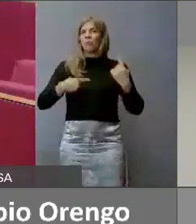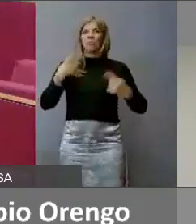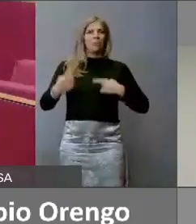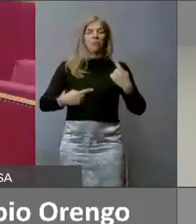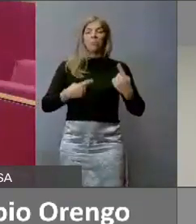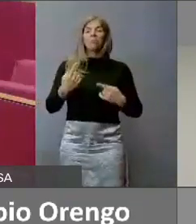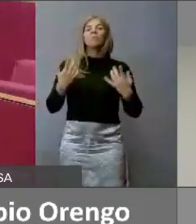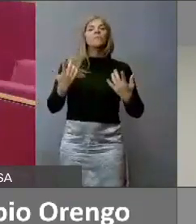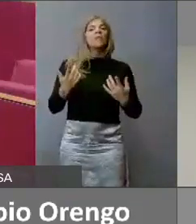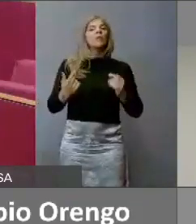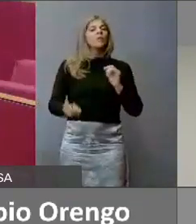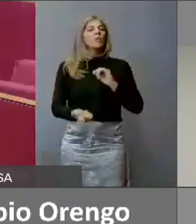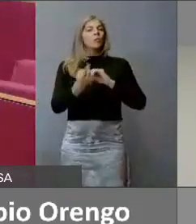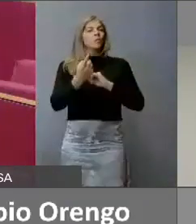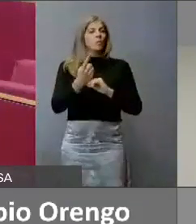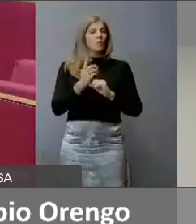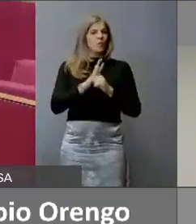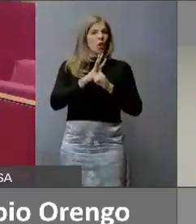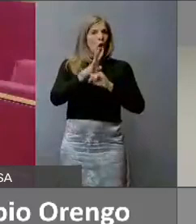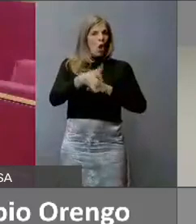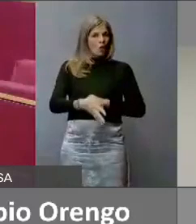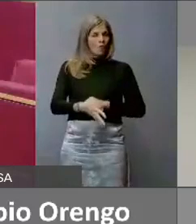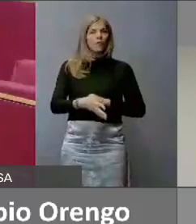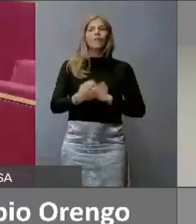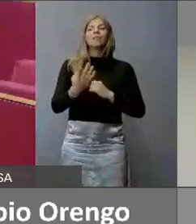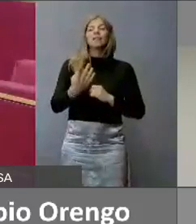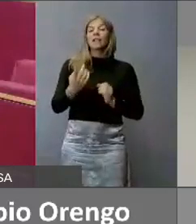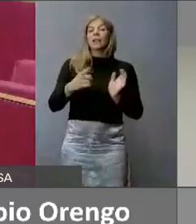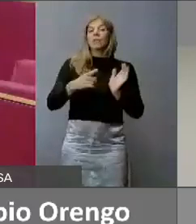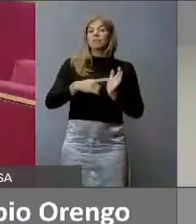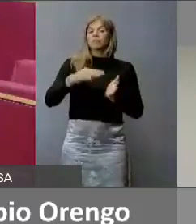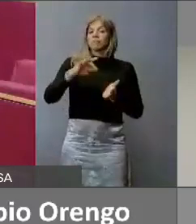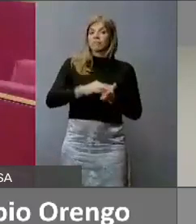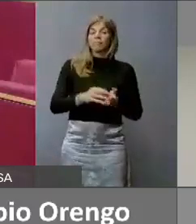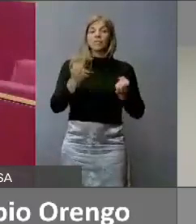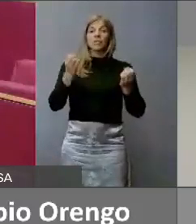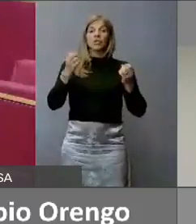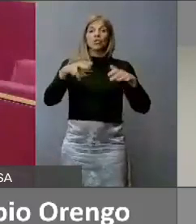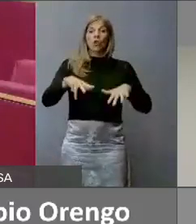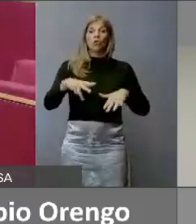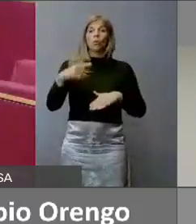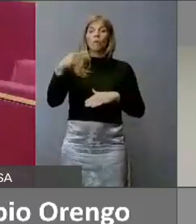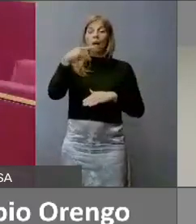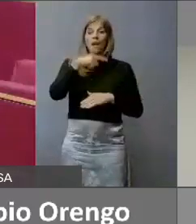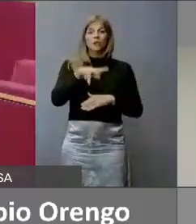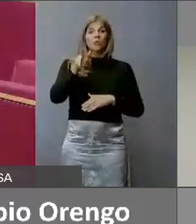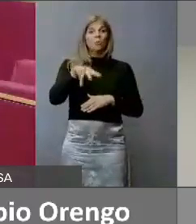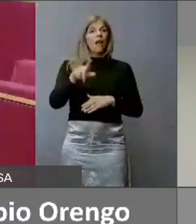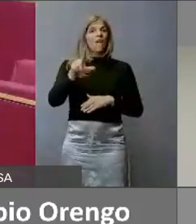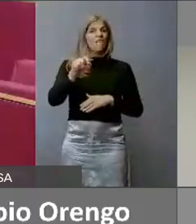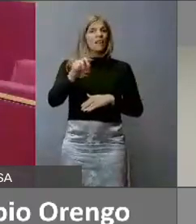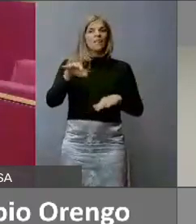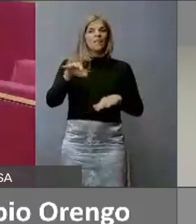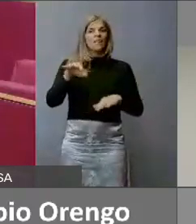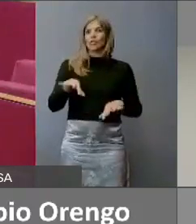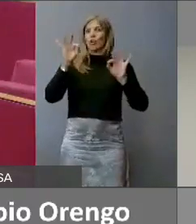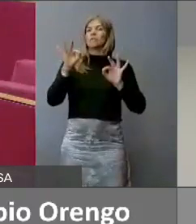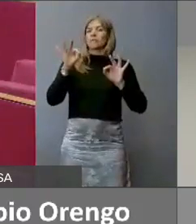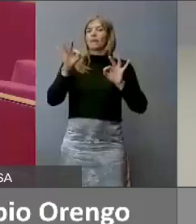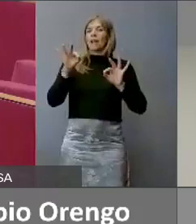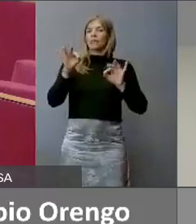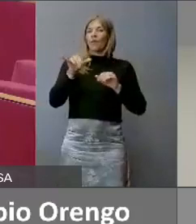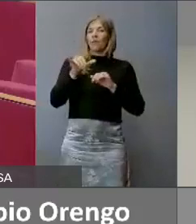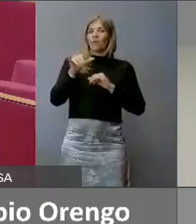del cosvig questo servizio è stato sospeso in data 18 marzo 2020 e ad oggi non mi risulta ancora ripristinato